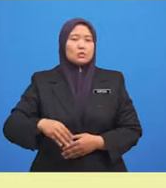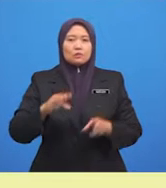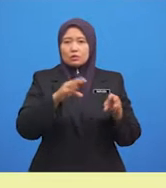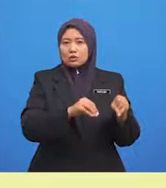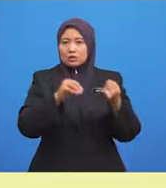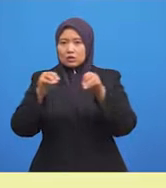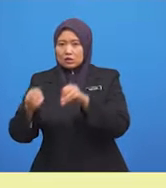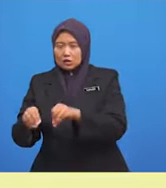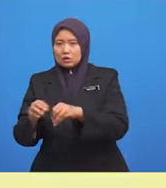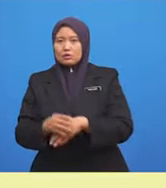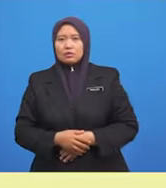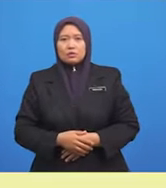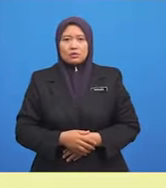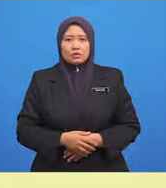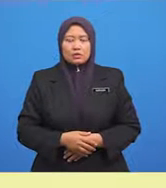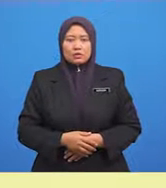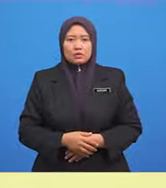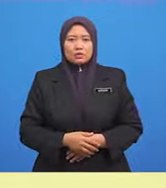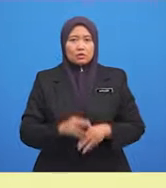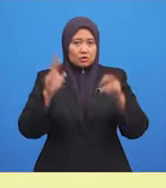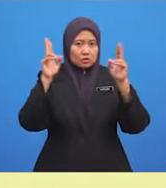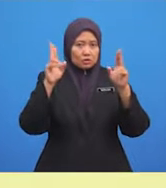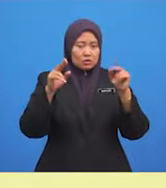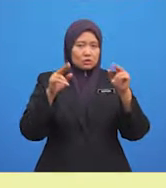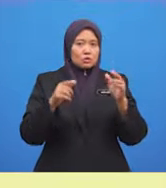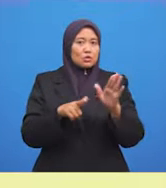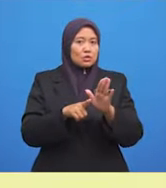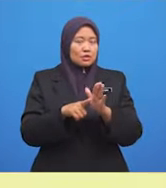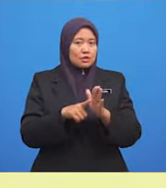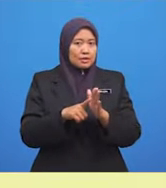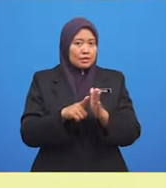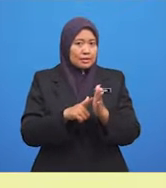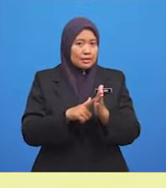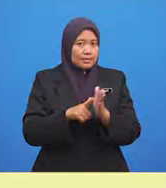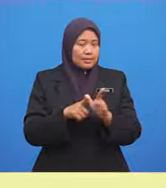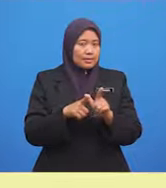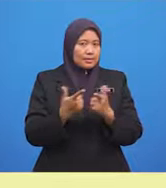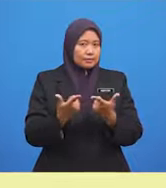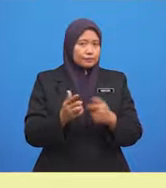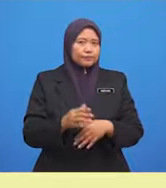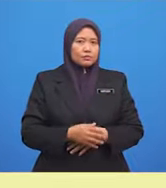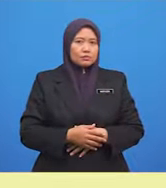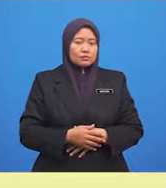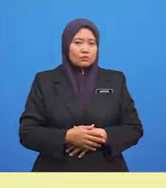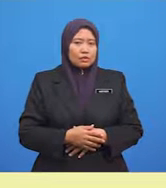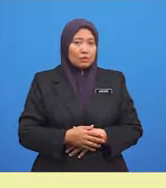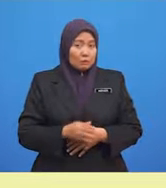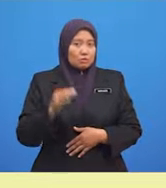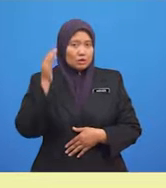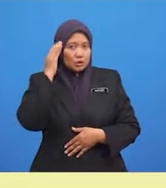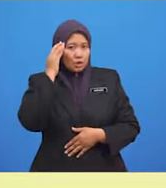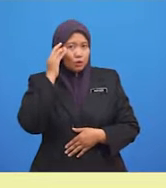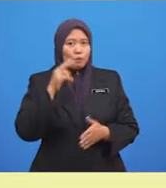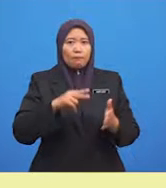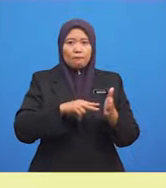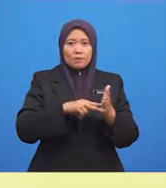Sebelum kita beralih ke kemahiran lain dalam topik ini, pastikan murid-murid telah menguasai